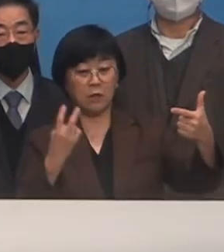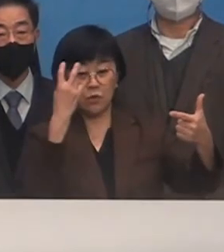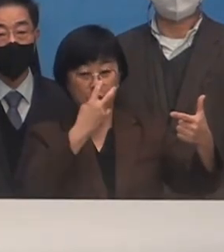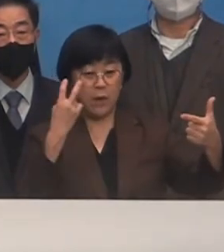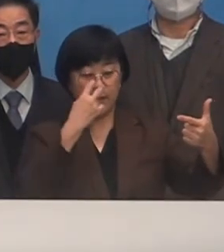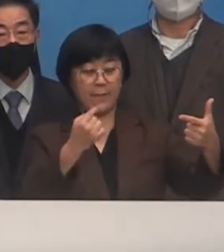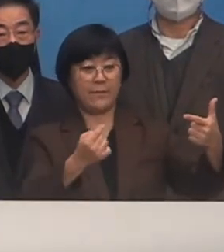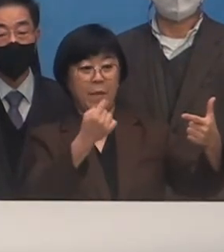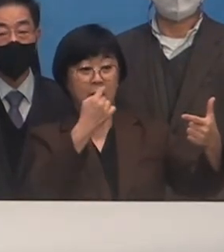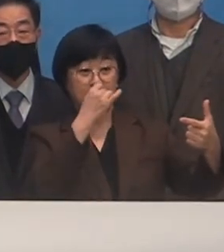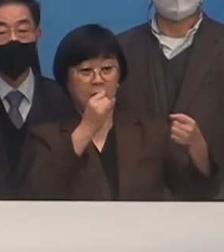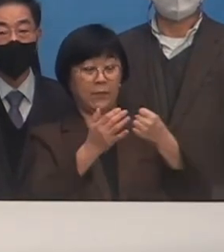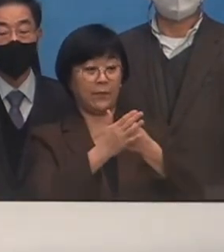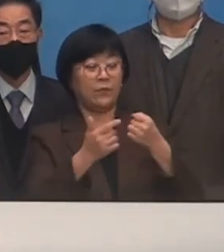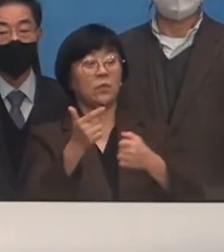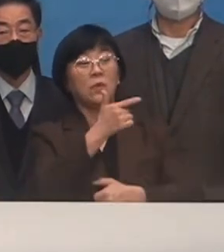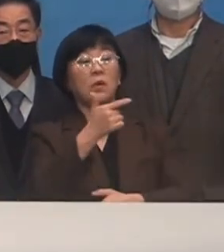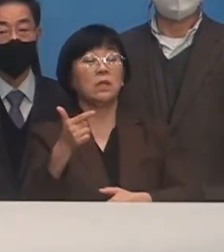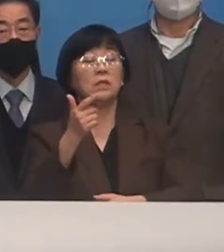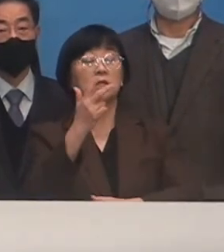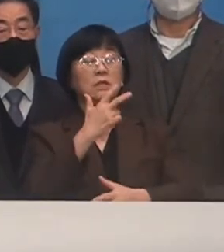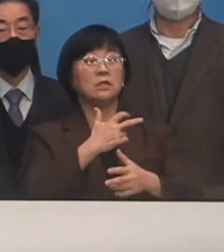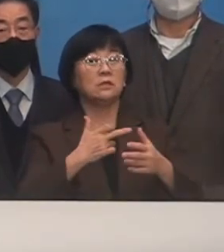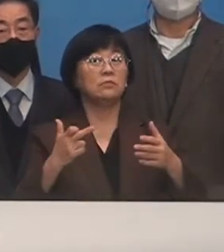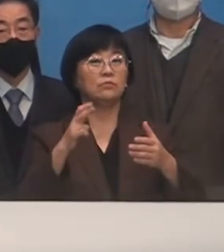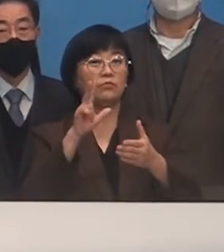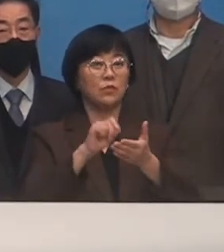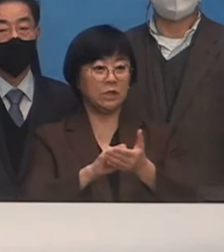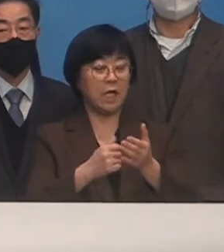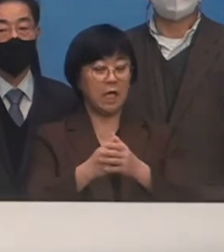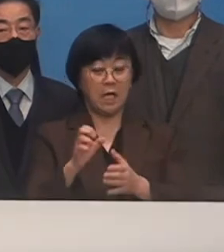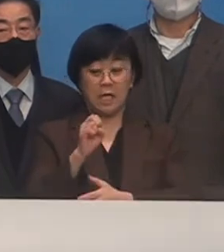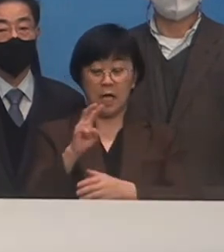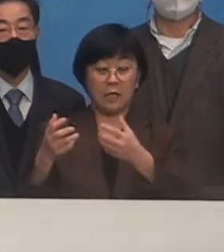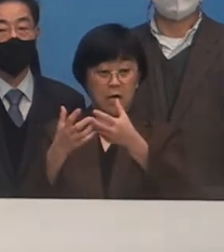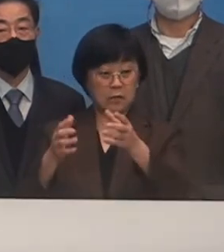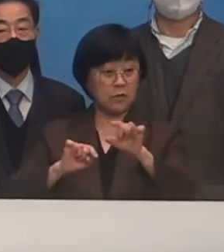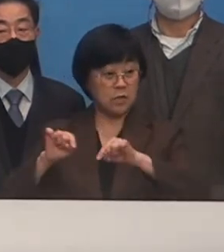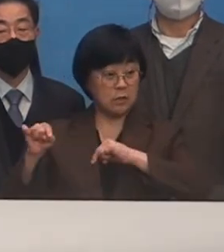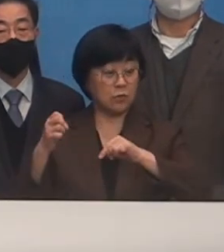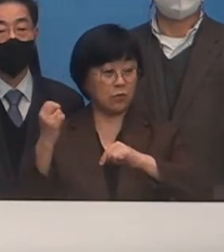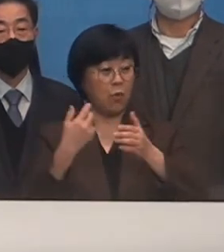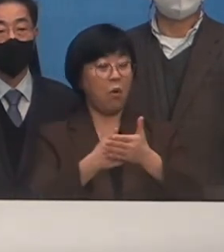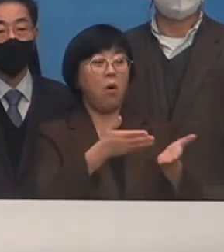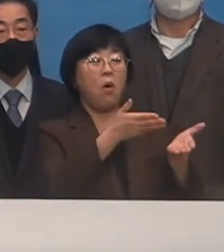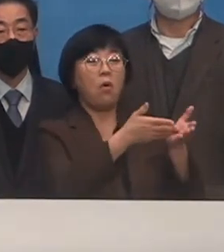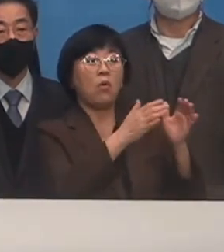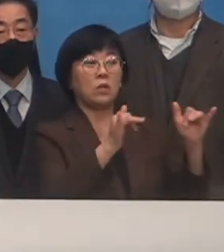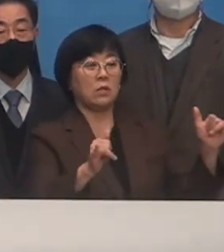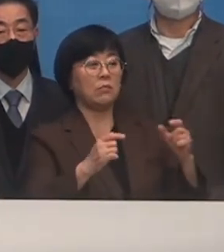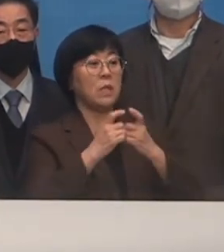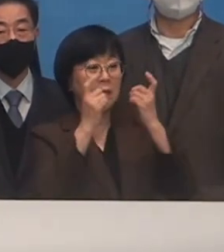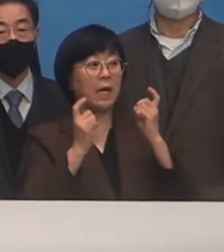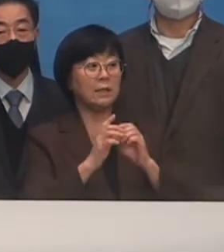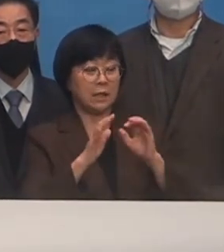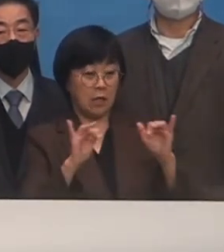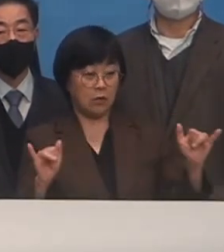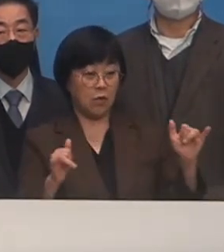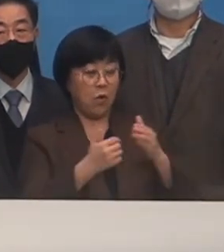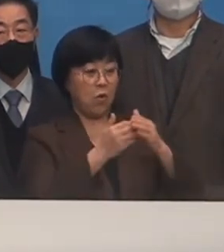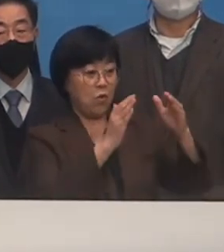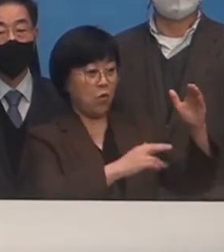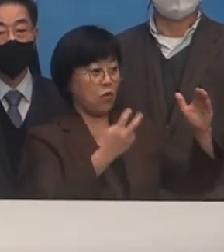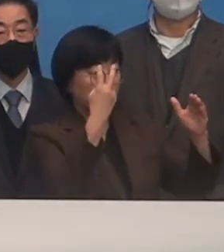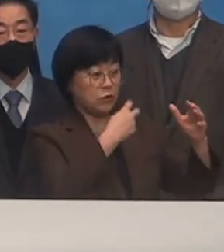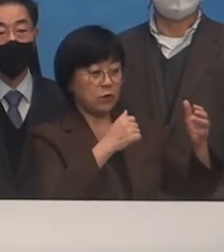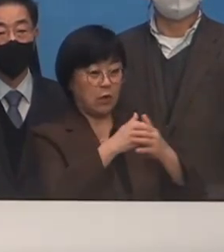조회를 당했습니다. 더 큰 문제는 공수처가 야당 정치인뿐만 아니라 언론인과 민간인에게도